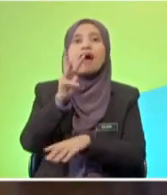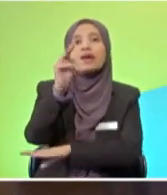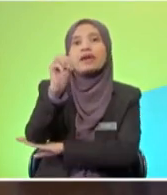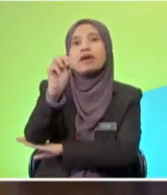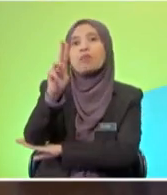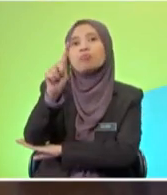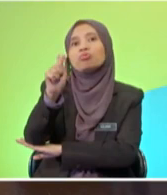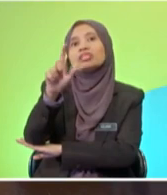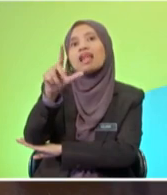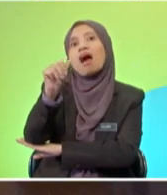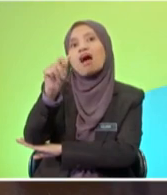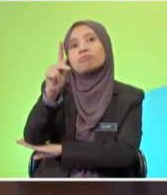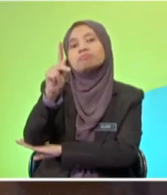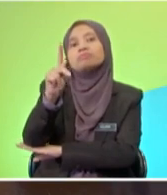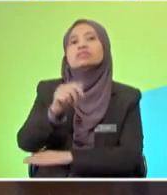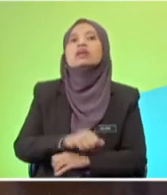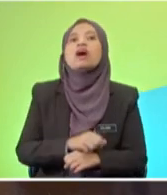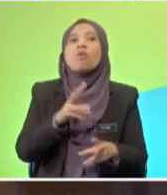terbuka luas